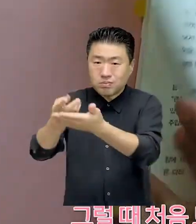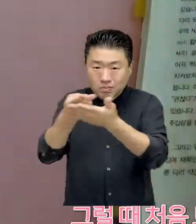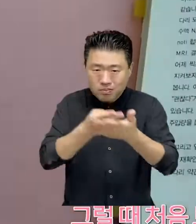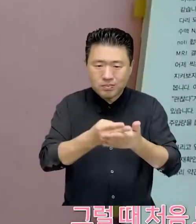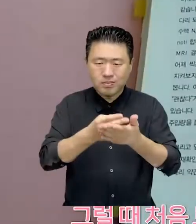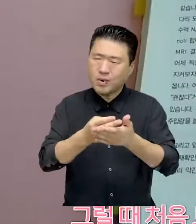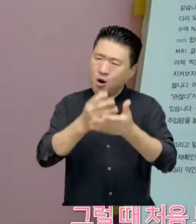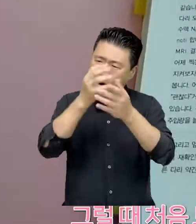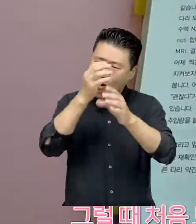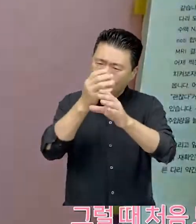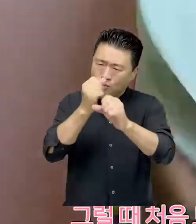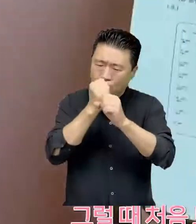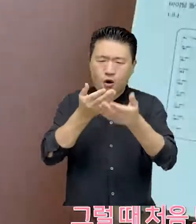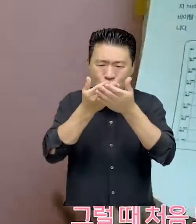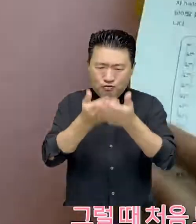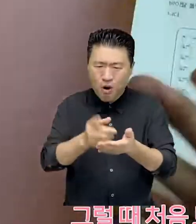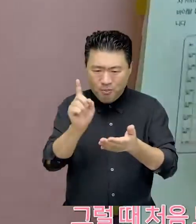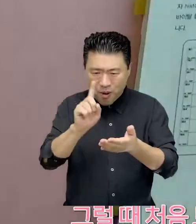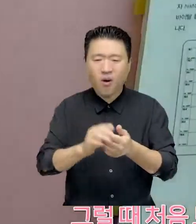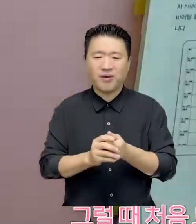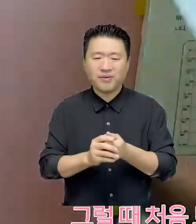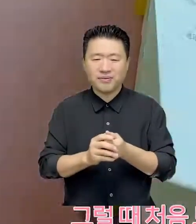보는 환자 포인트를 어떻게 잡는지